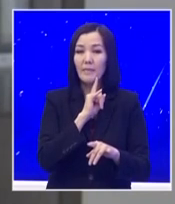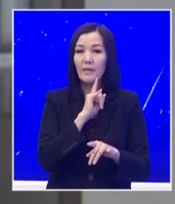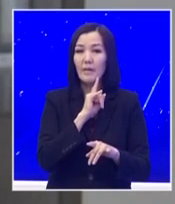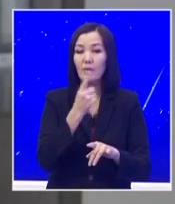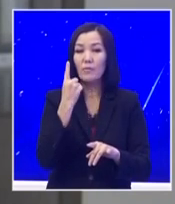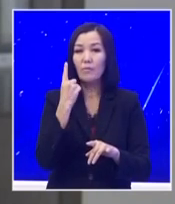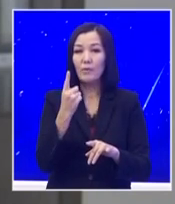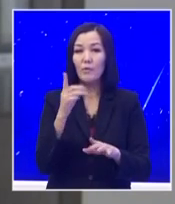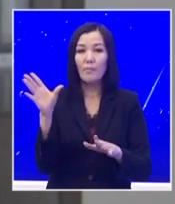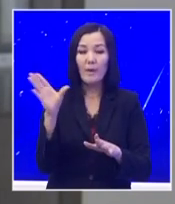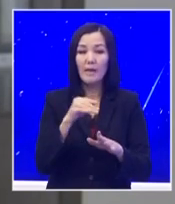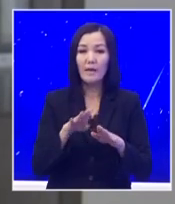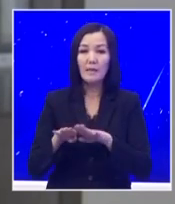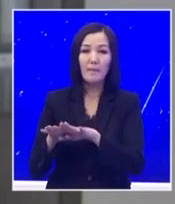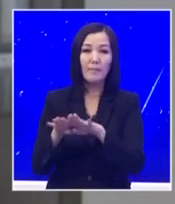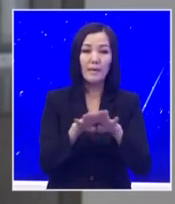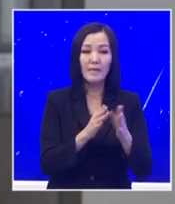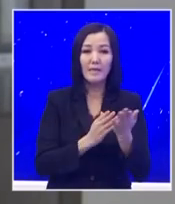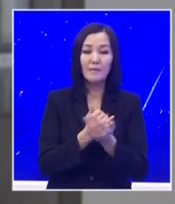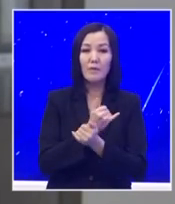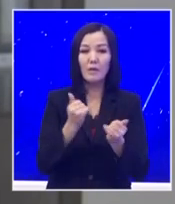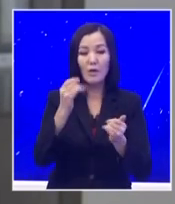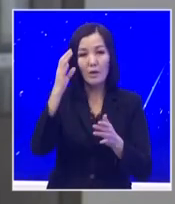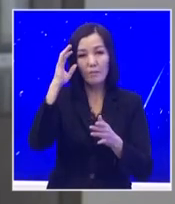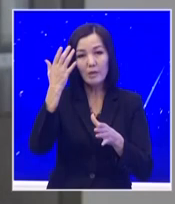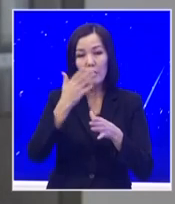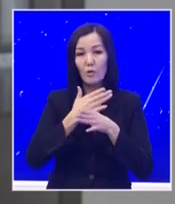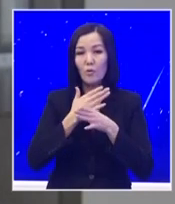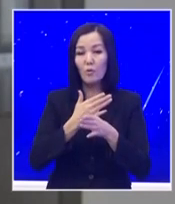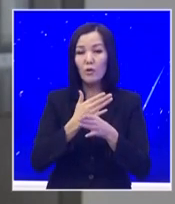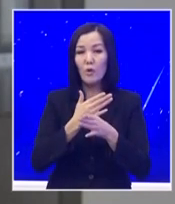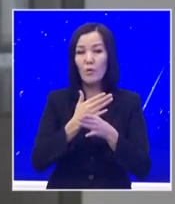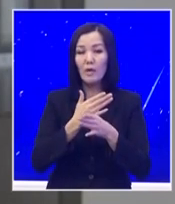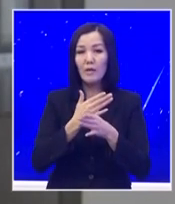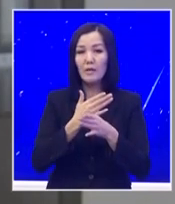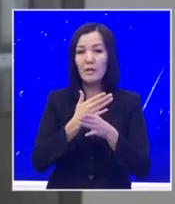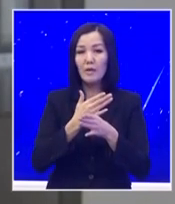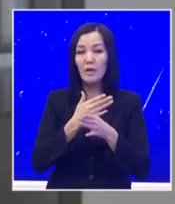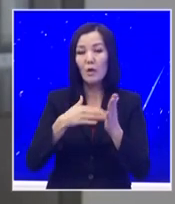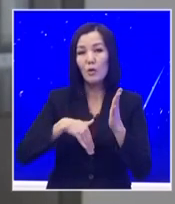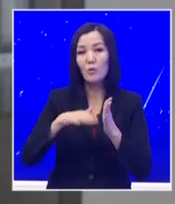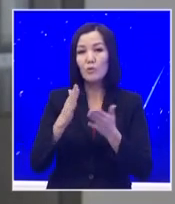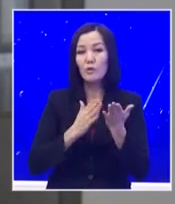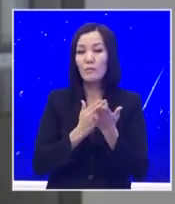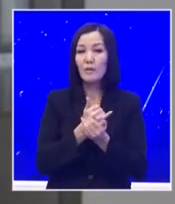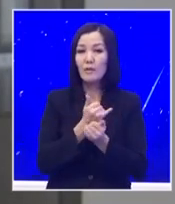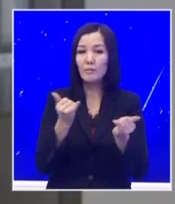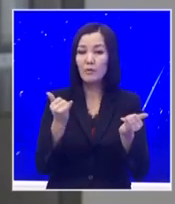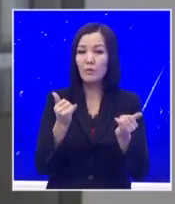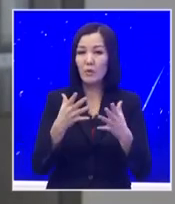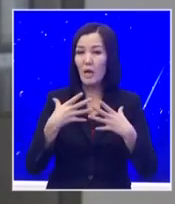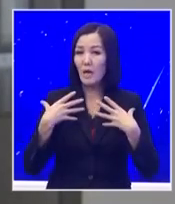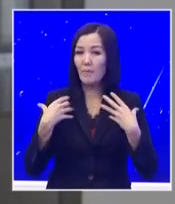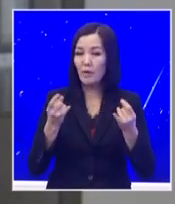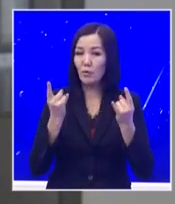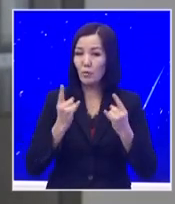ғана. Ең біз негізгі міндетіміз психологиялық қолдау. Оларға барынша сапалы медициналық көмек көрсетіп, оларды аман-есен